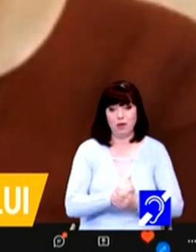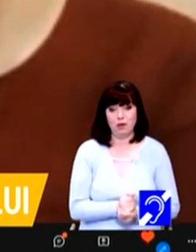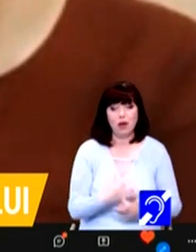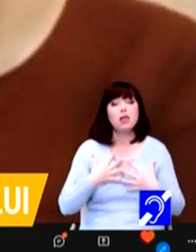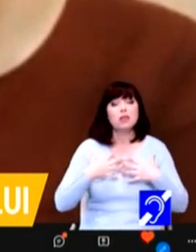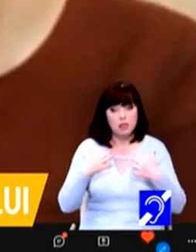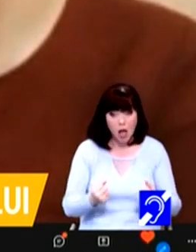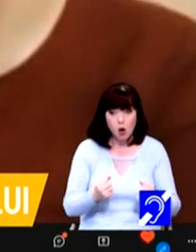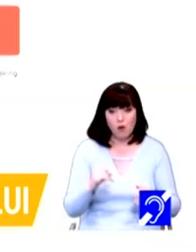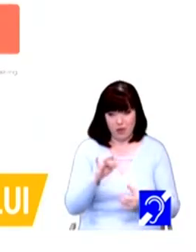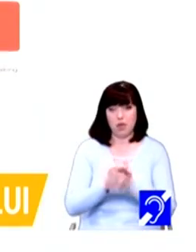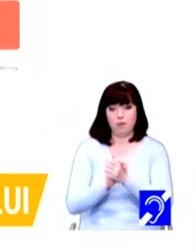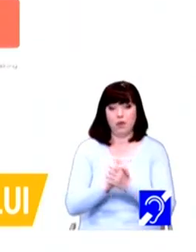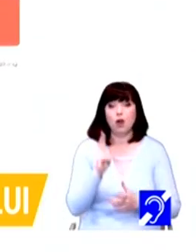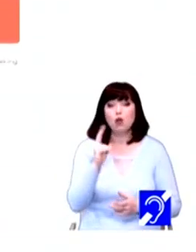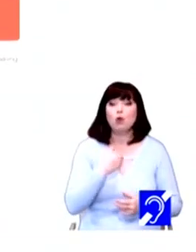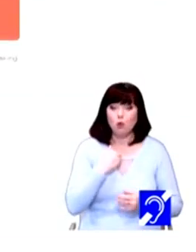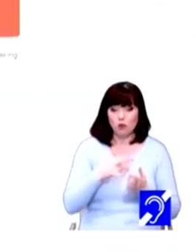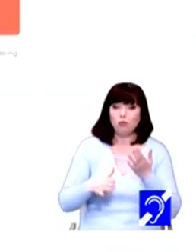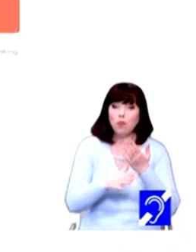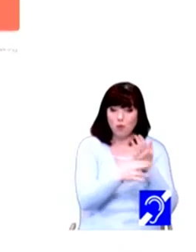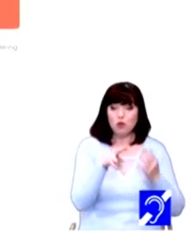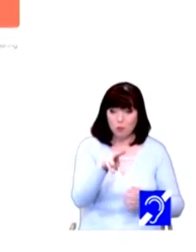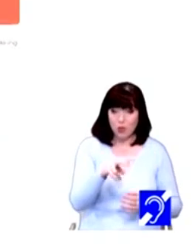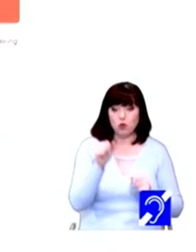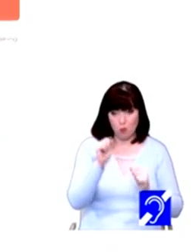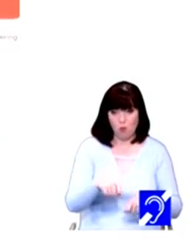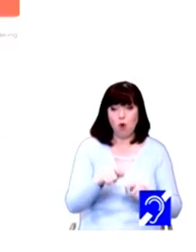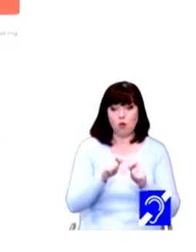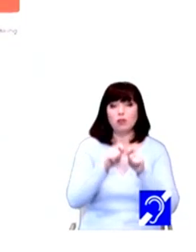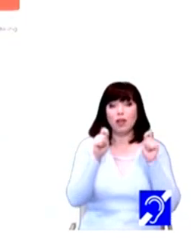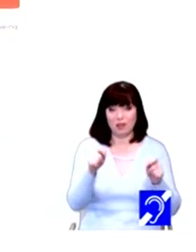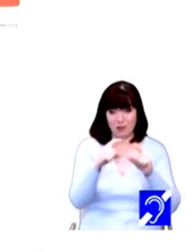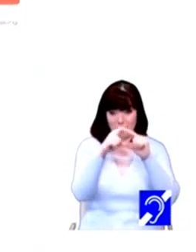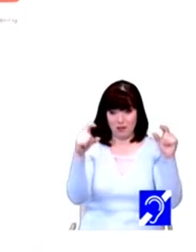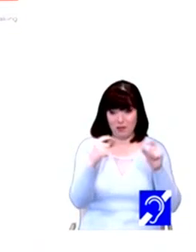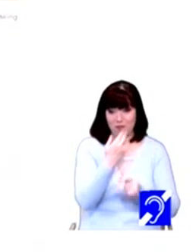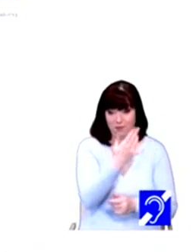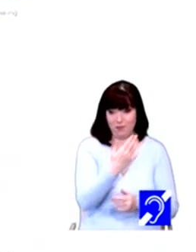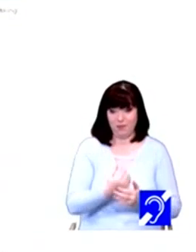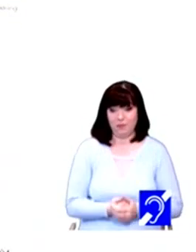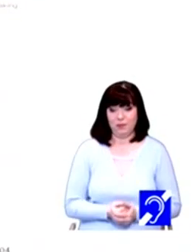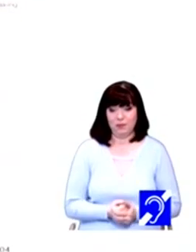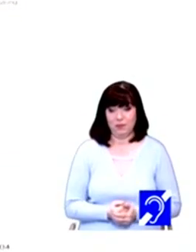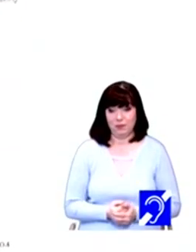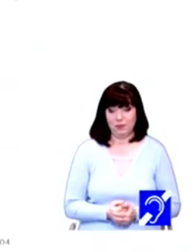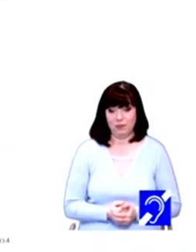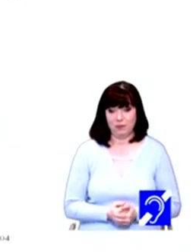Sănătate și pace. Cei care doresc să doneze pentru Petru o pot face accesând adresa afișată pe ecran.